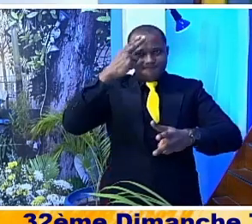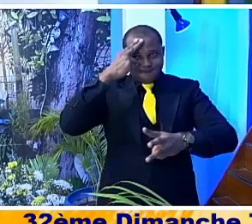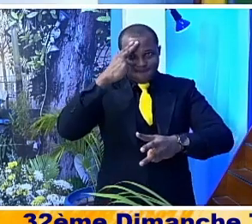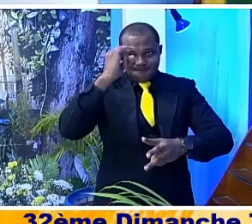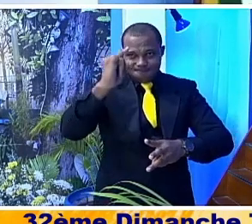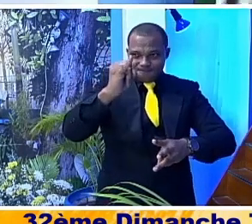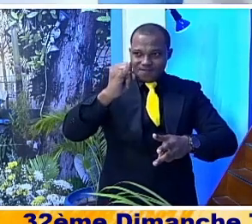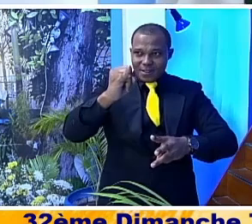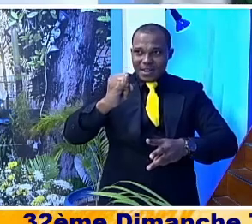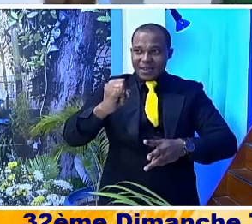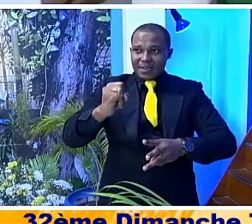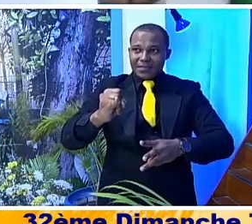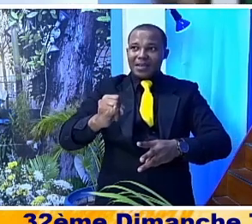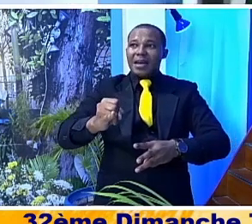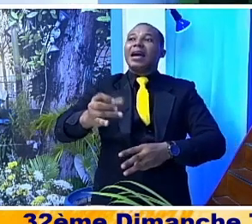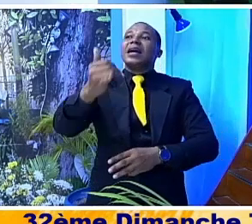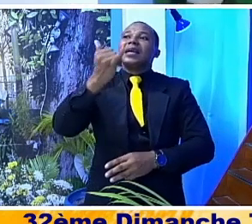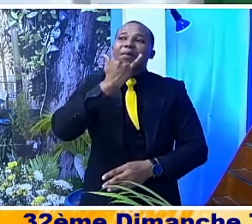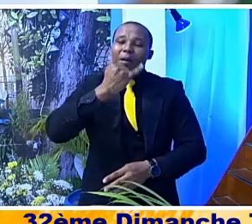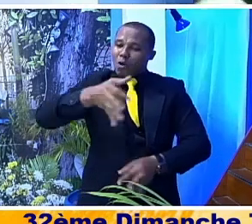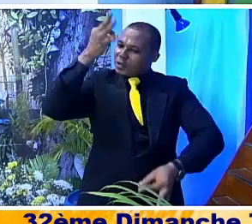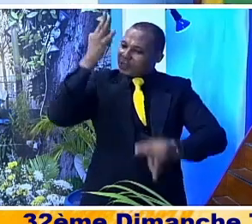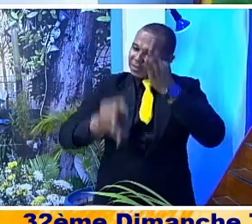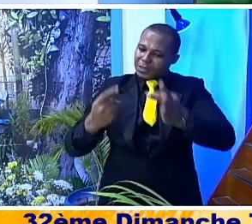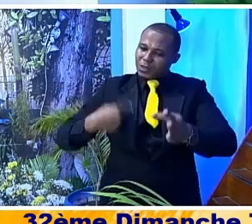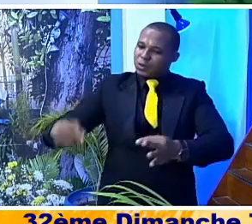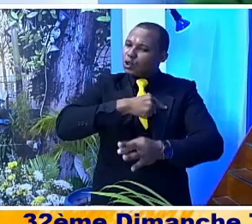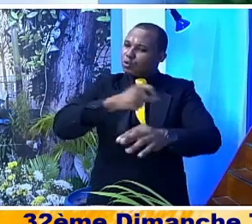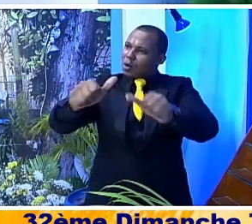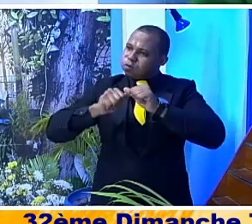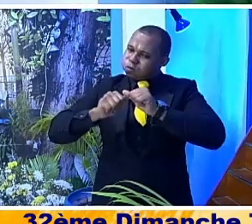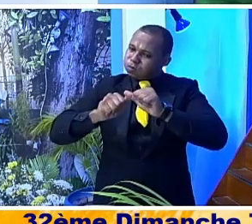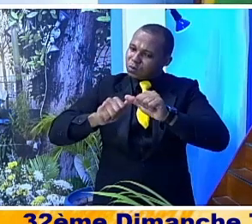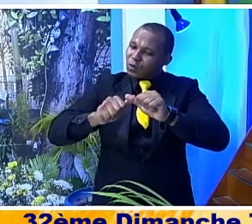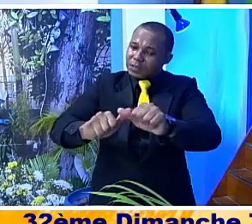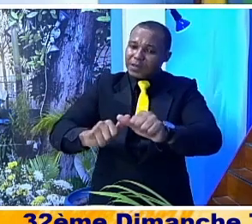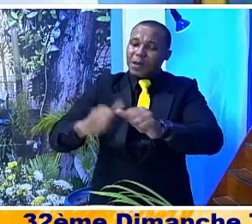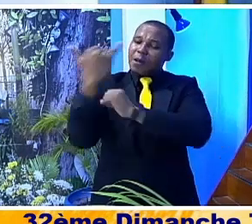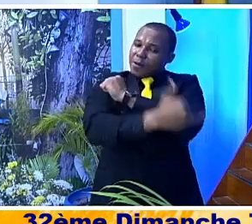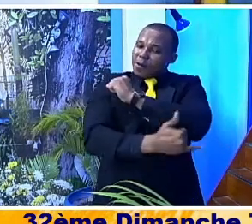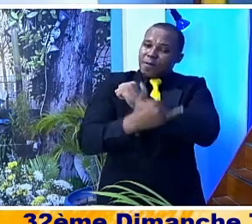dans 3 semaines, ça yon là, si nous continuons comme ça, pays a effondré.